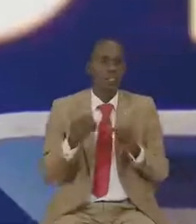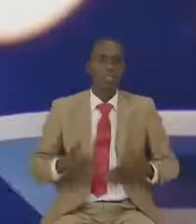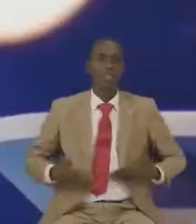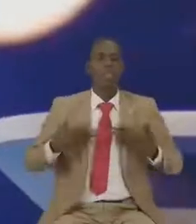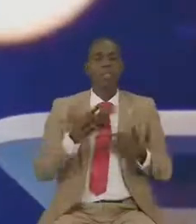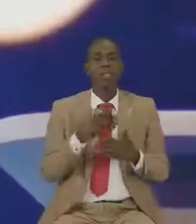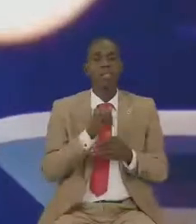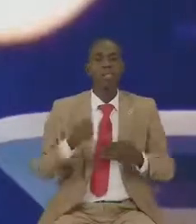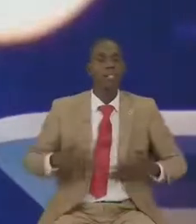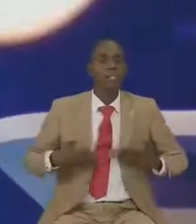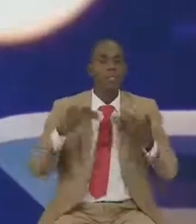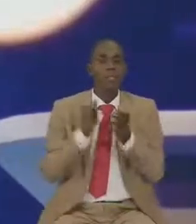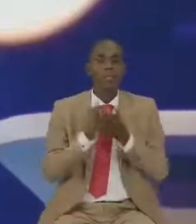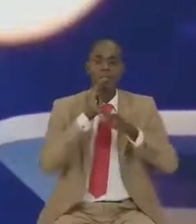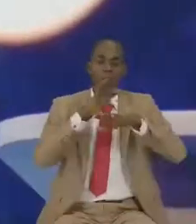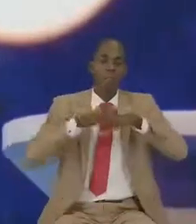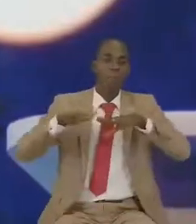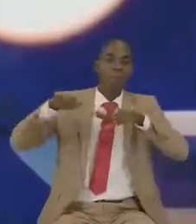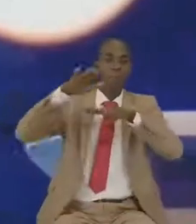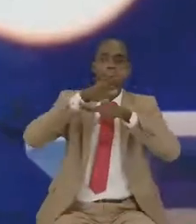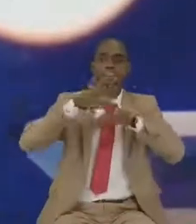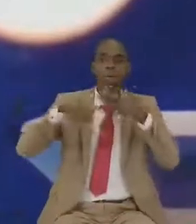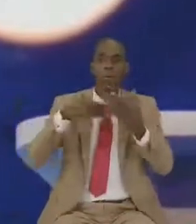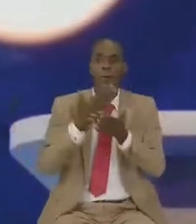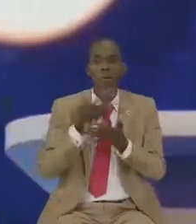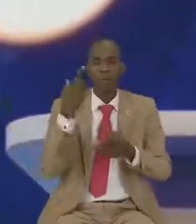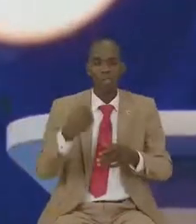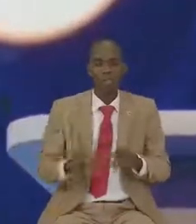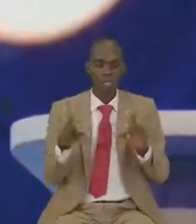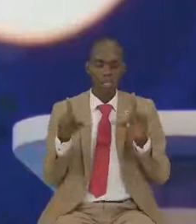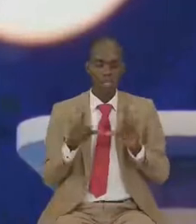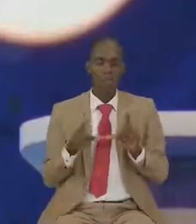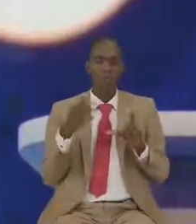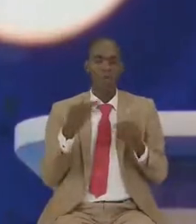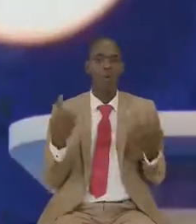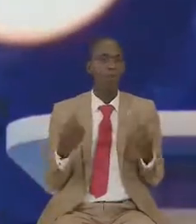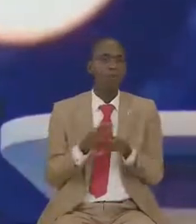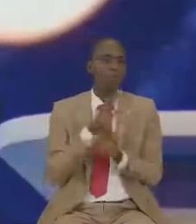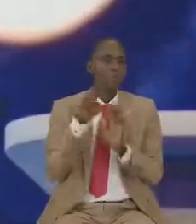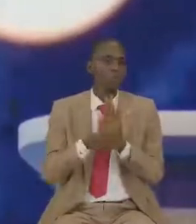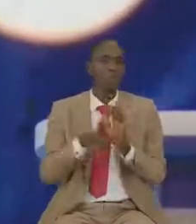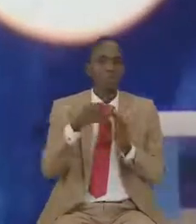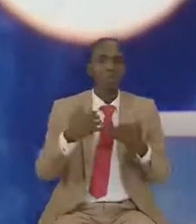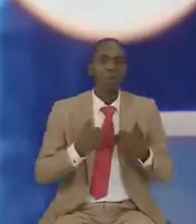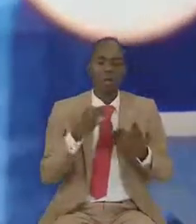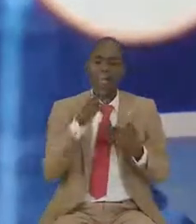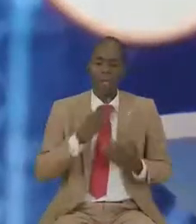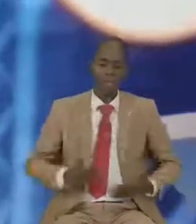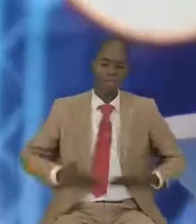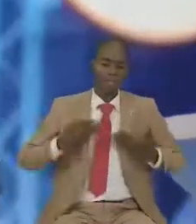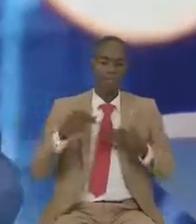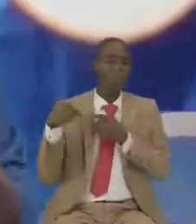vie différente, une vie sauvée, une vie au-dessus de tous les niveaux